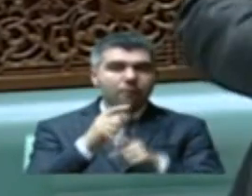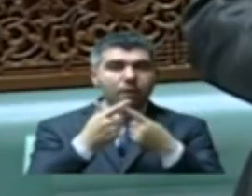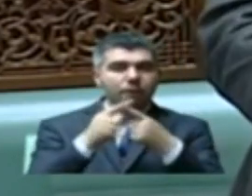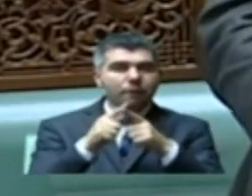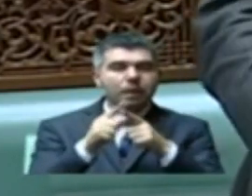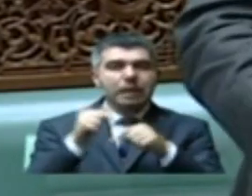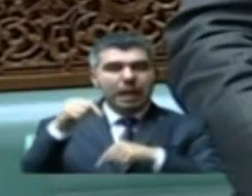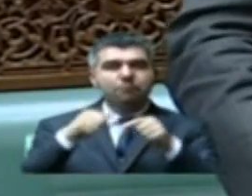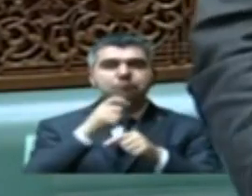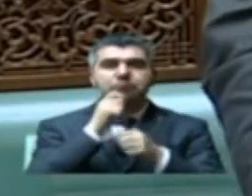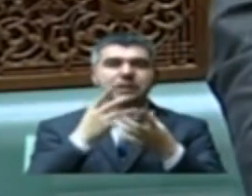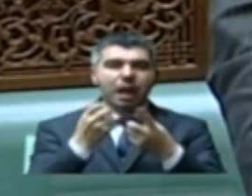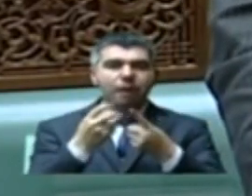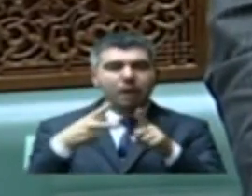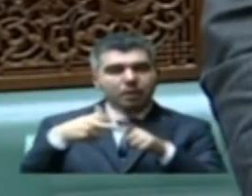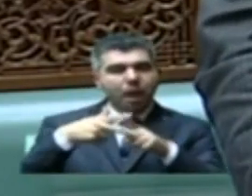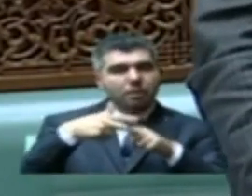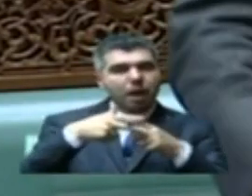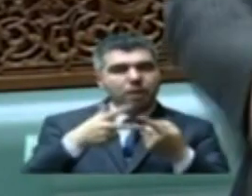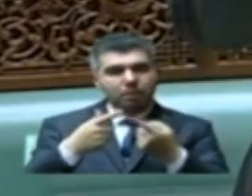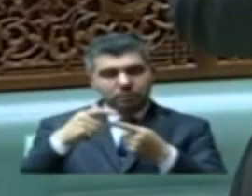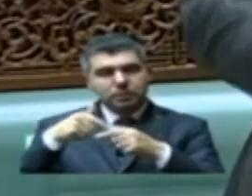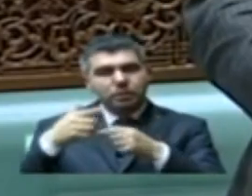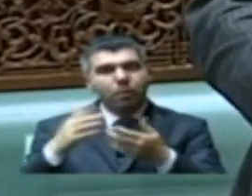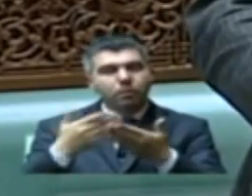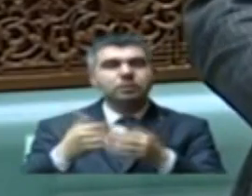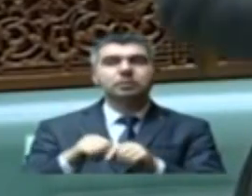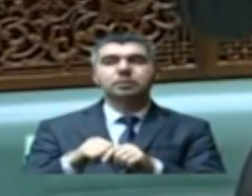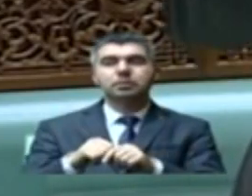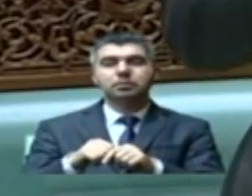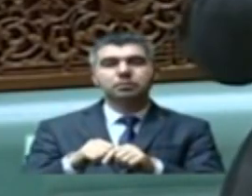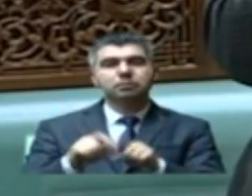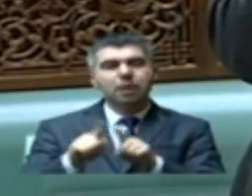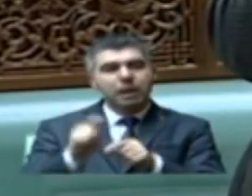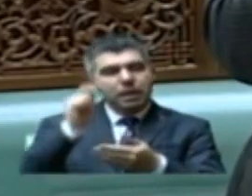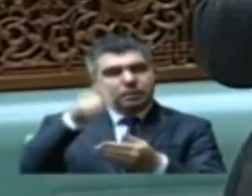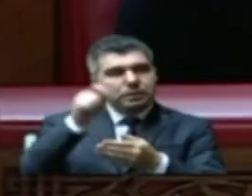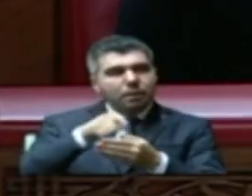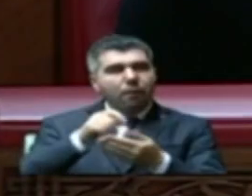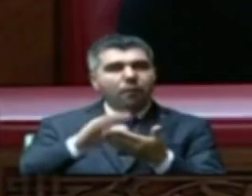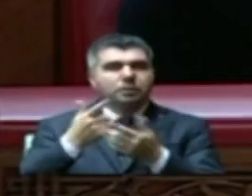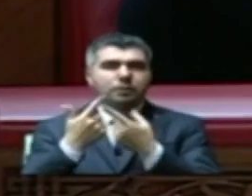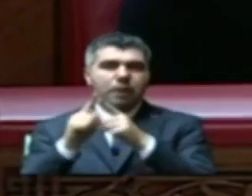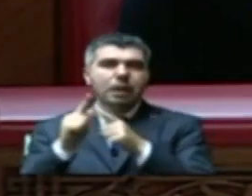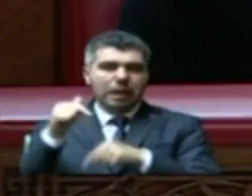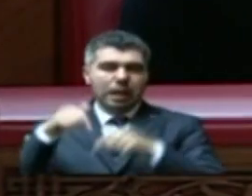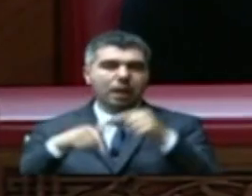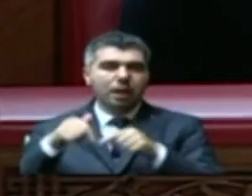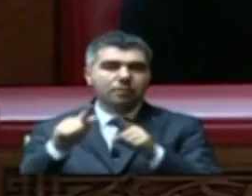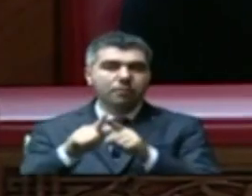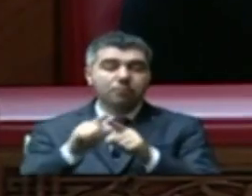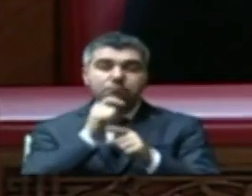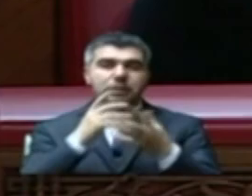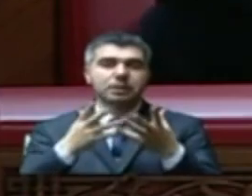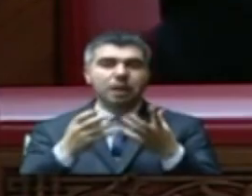ديال المعطوبين في هذه الحرف ديال النجارة، ثم الحداد الفنية إلى غير ذلك. هادو اللي كيوقع الأعطاب اللي